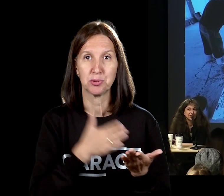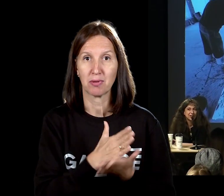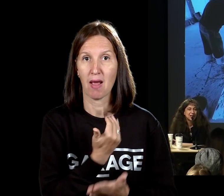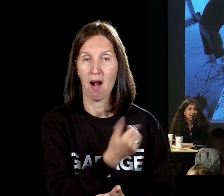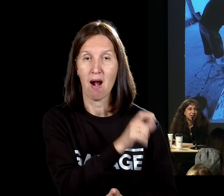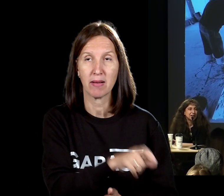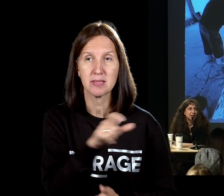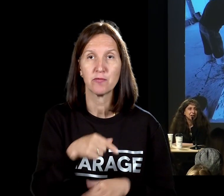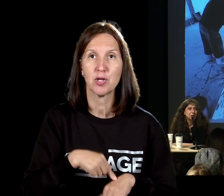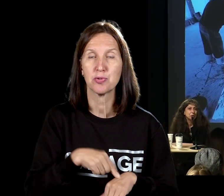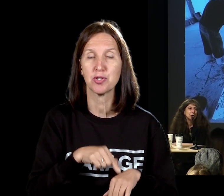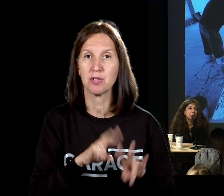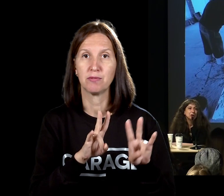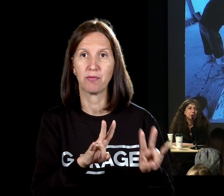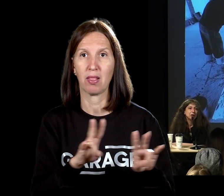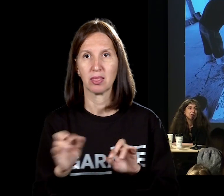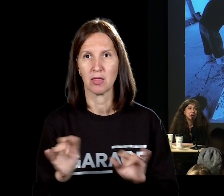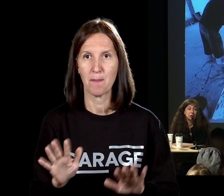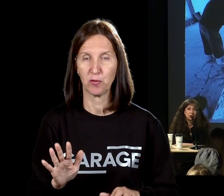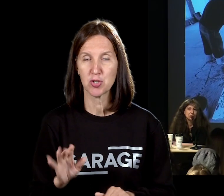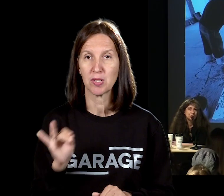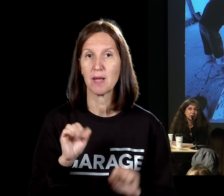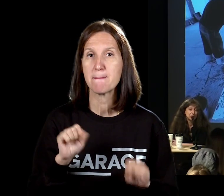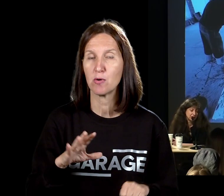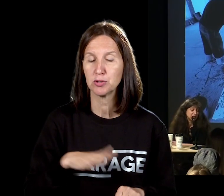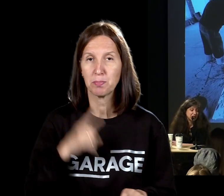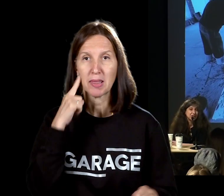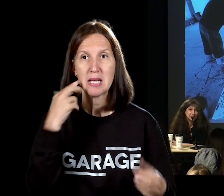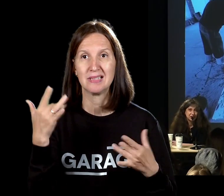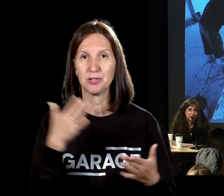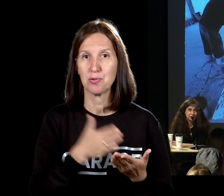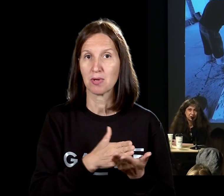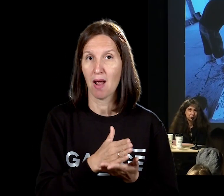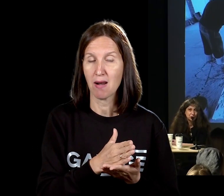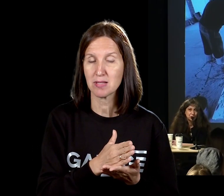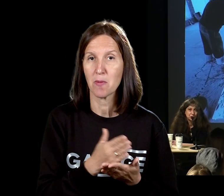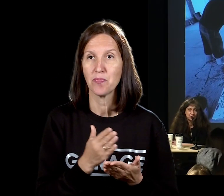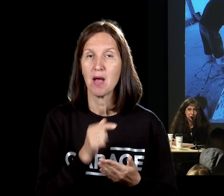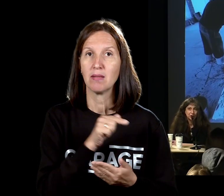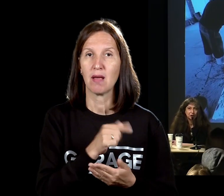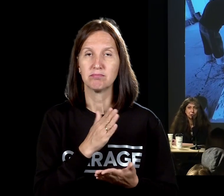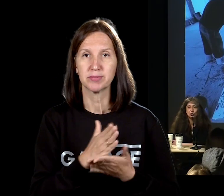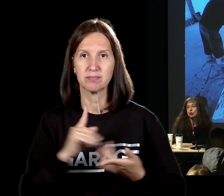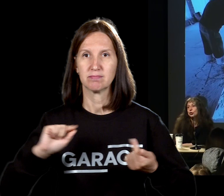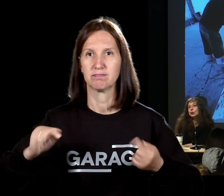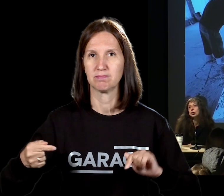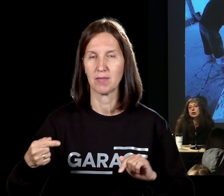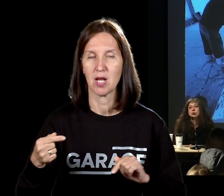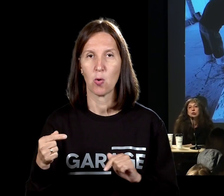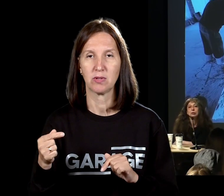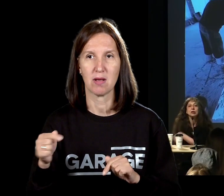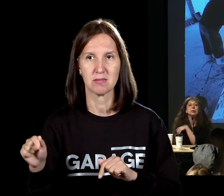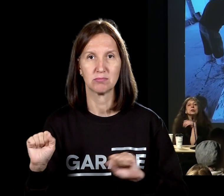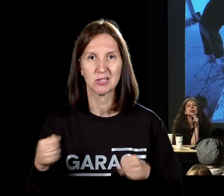неподвижности. И может быть сюрреализм, как бы, который как контрастно тому ощущению движения, тому ощущению